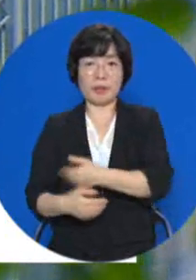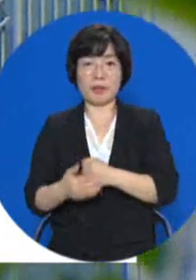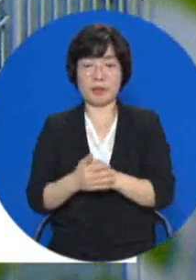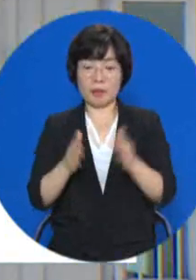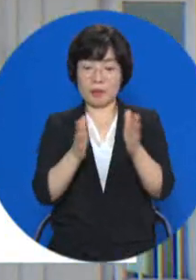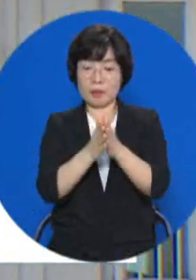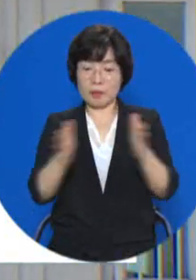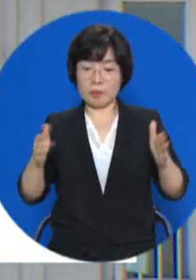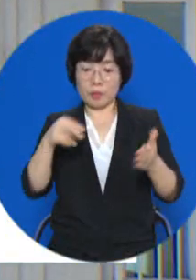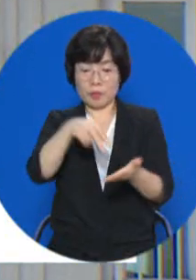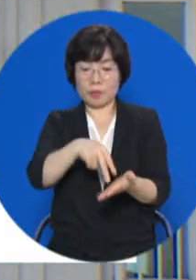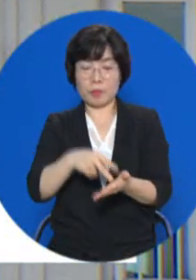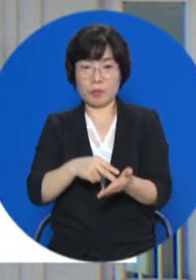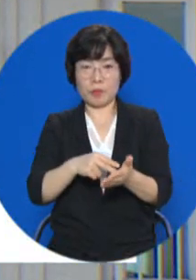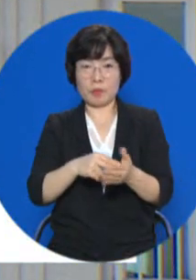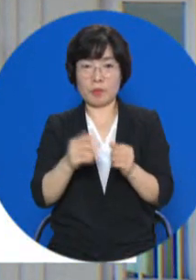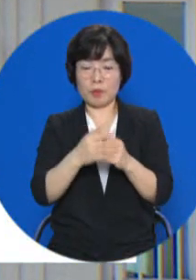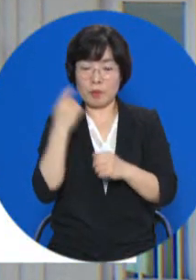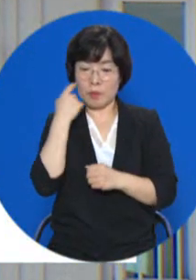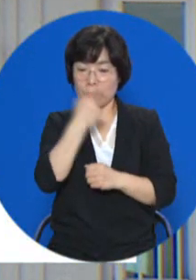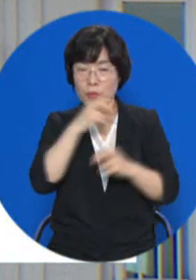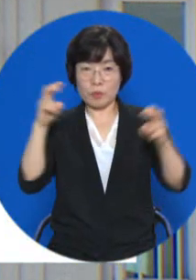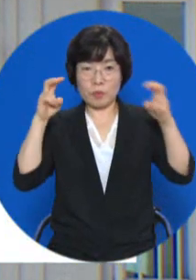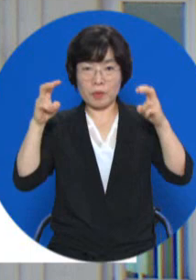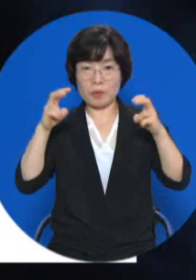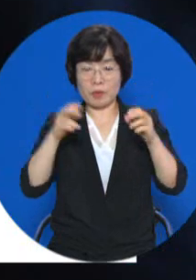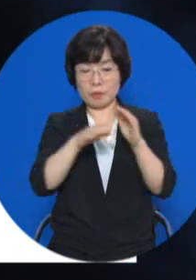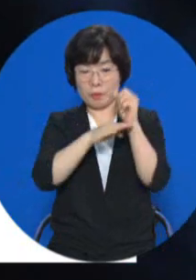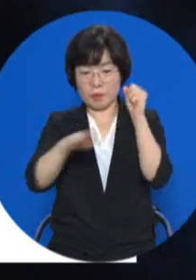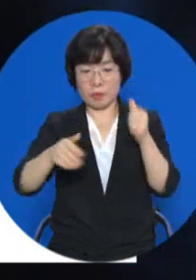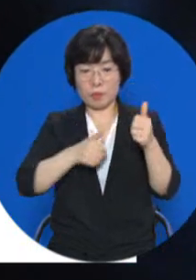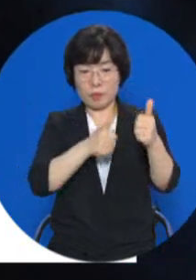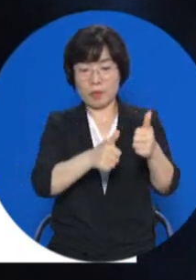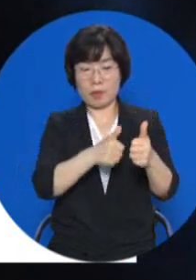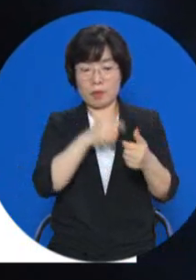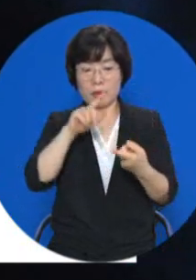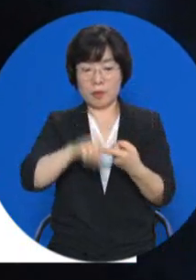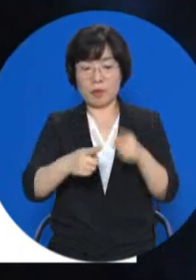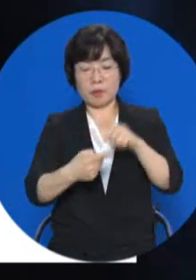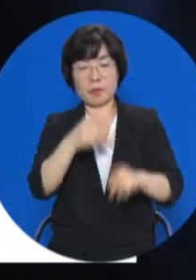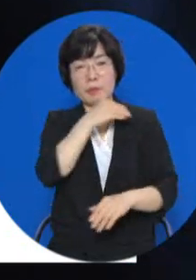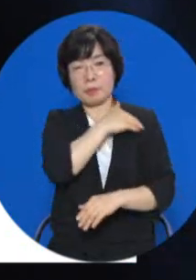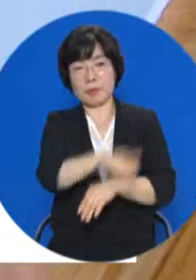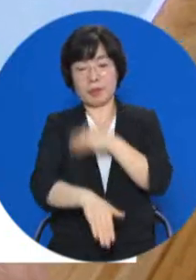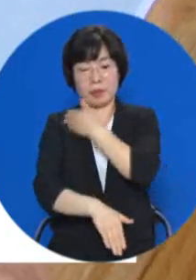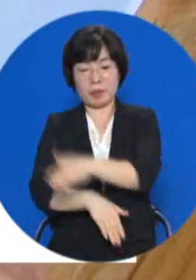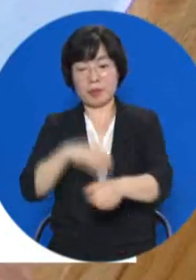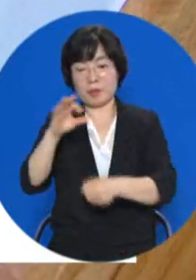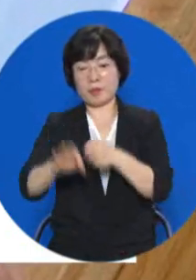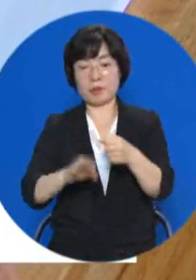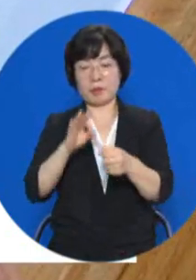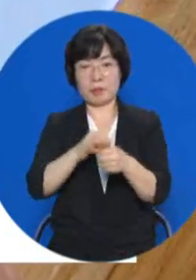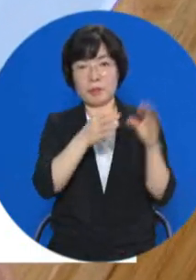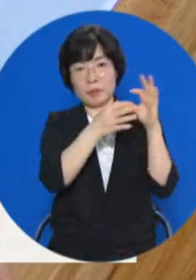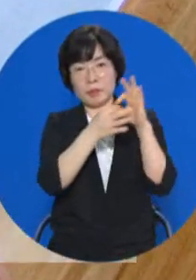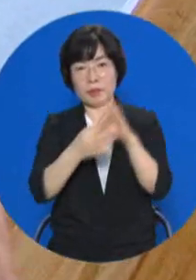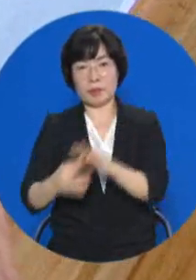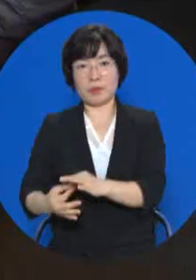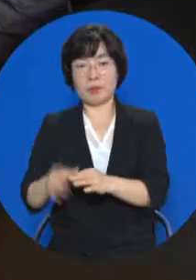입주민 대표는 보증공사의 하자 보수 기준을 따르고 있다며 책임을 떠넘기는 일이 벌써 10년째 반복되는